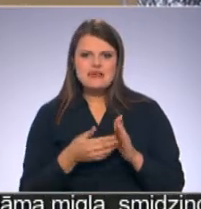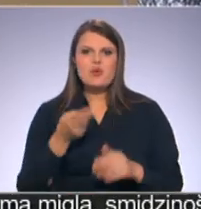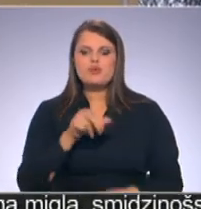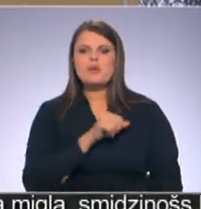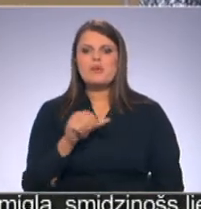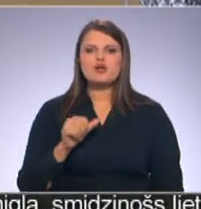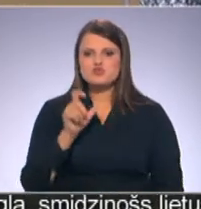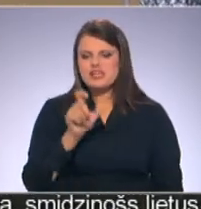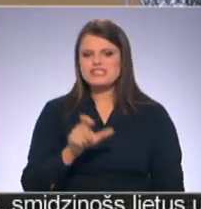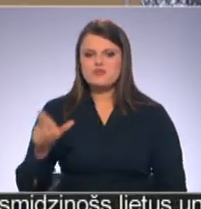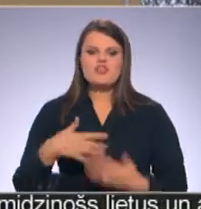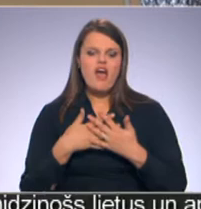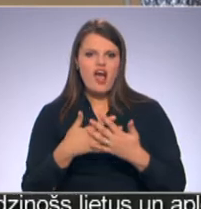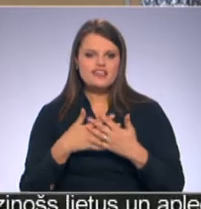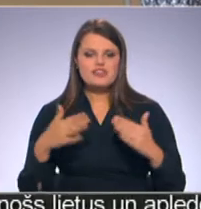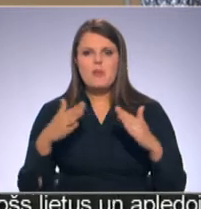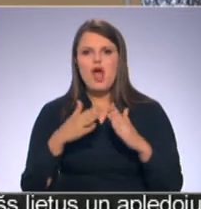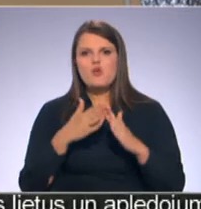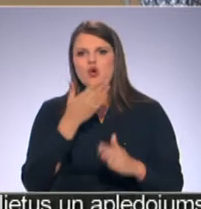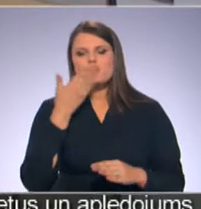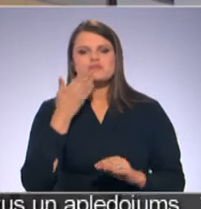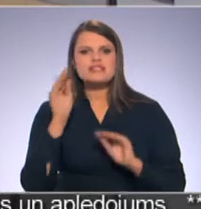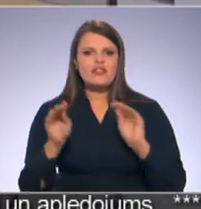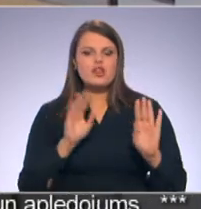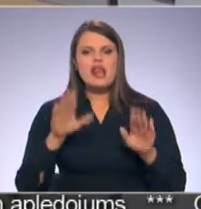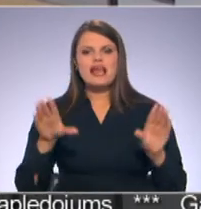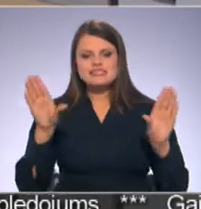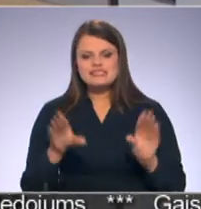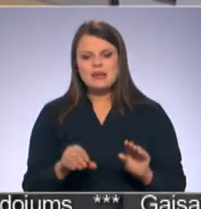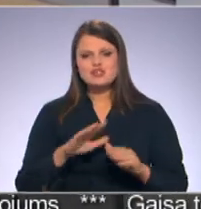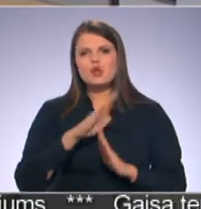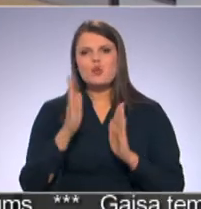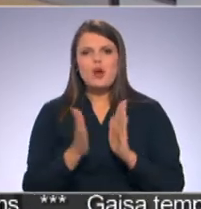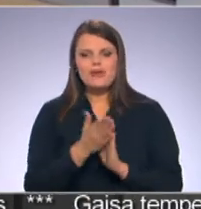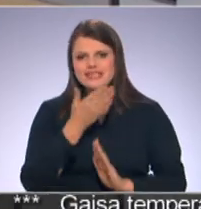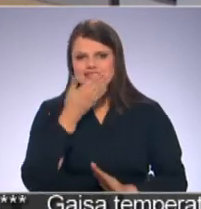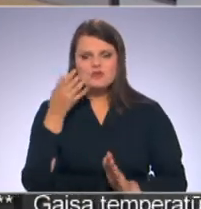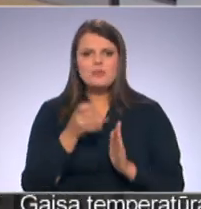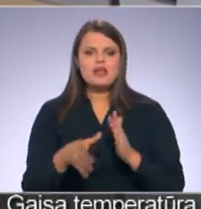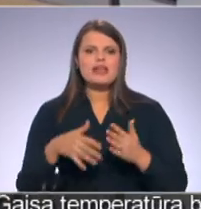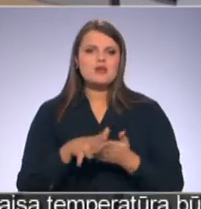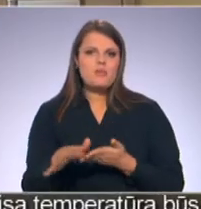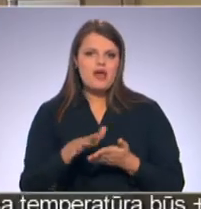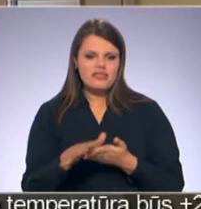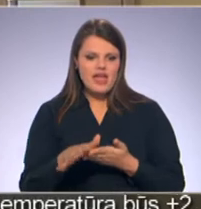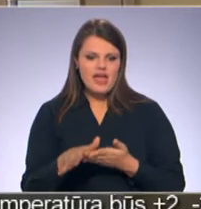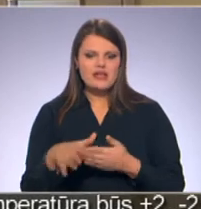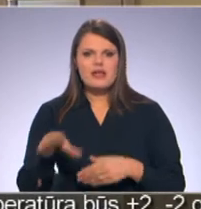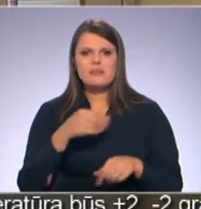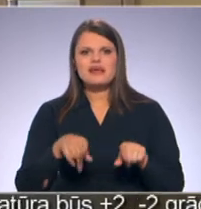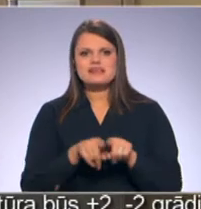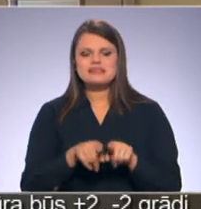pašu iedzīvotāju aktivitātes mājokļu siltināšanā, lai samazinātu kopējo siltumenerģijas patēriņu. Mēs arī